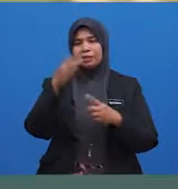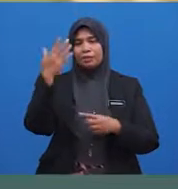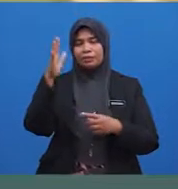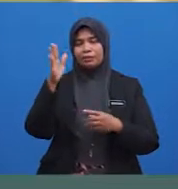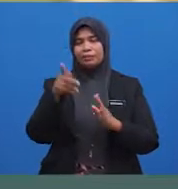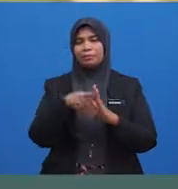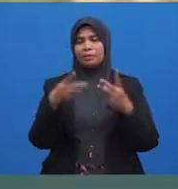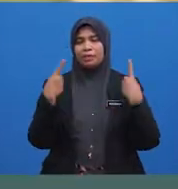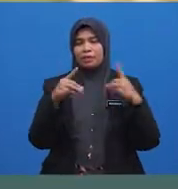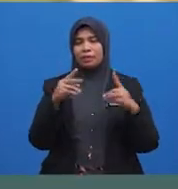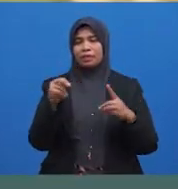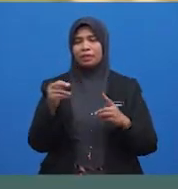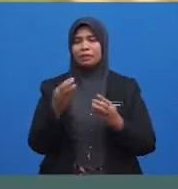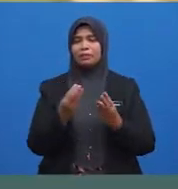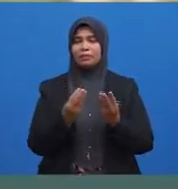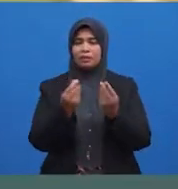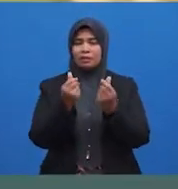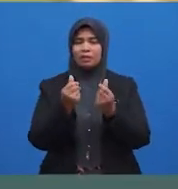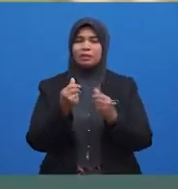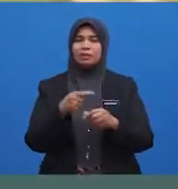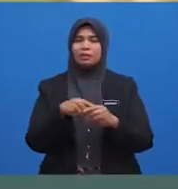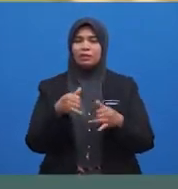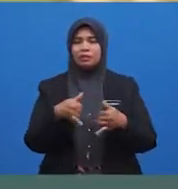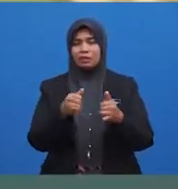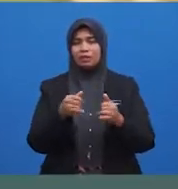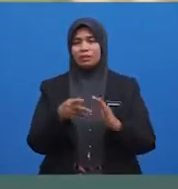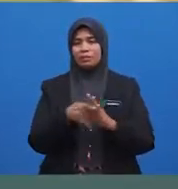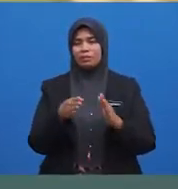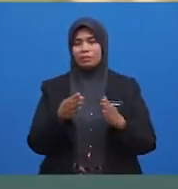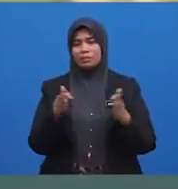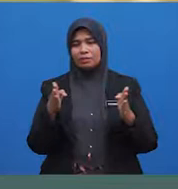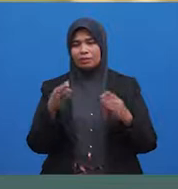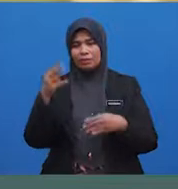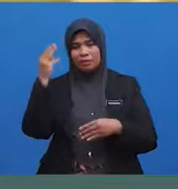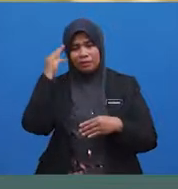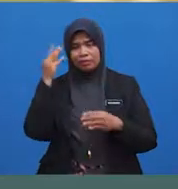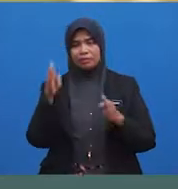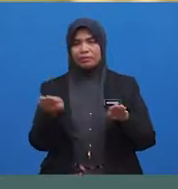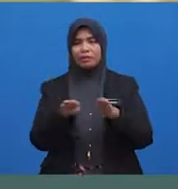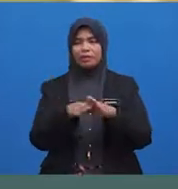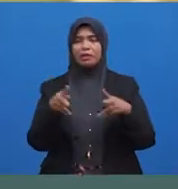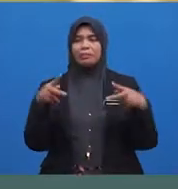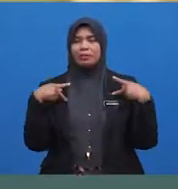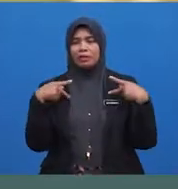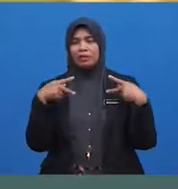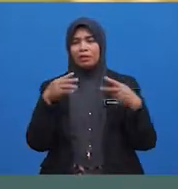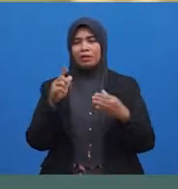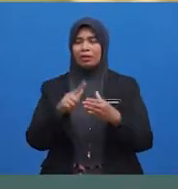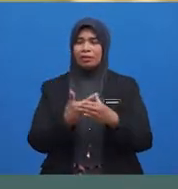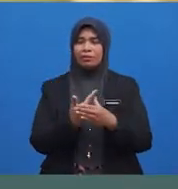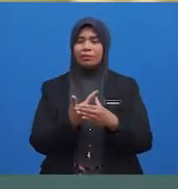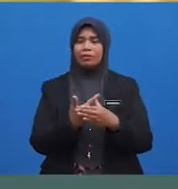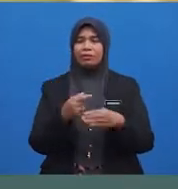perdagangan biji timah dijalankan di bawah pengawasan pembesar Melayu sebagai pemilik lombong. Para pembesar Melayu